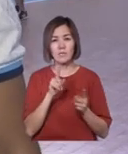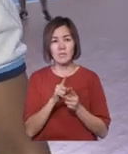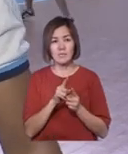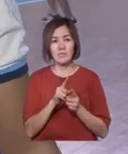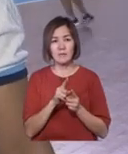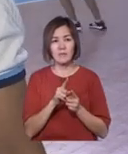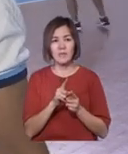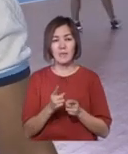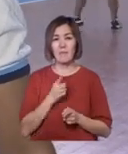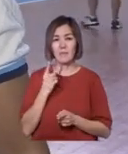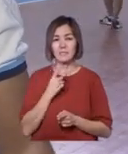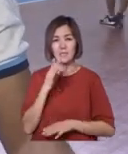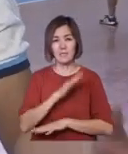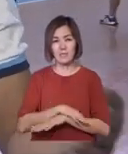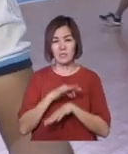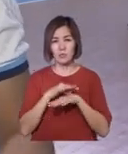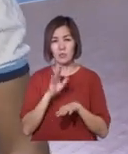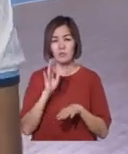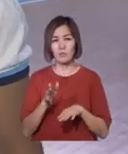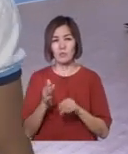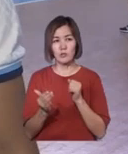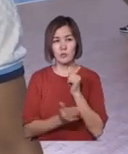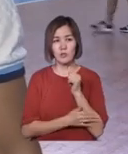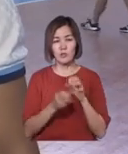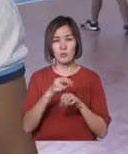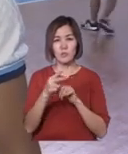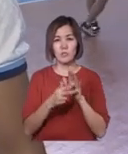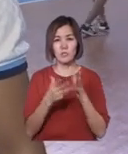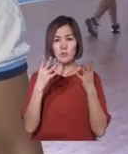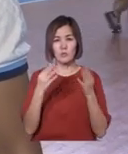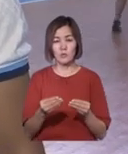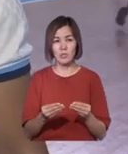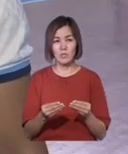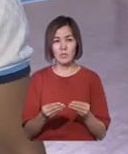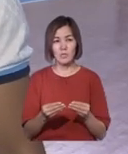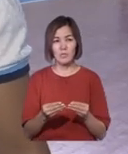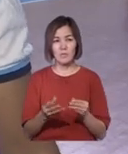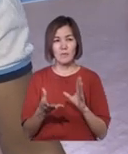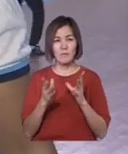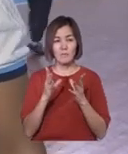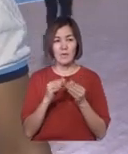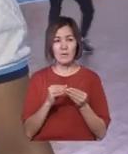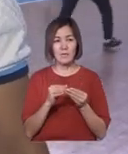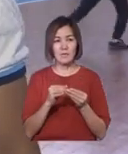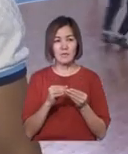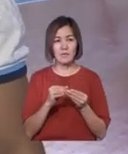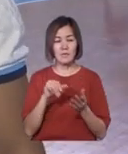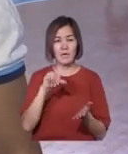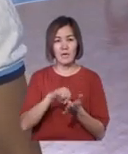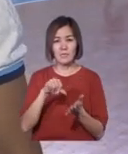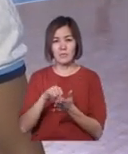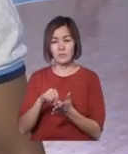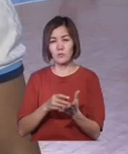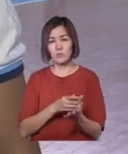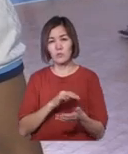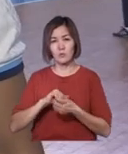бірге мастер-класс болады. Кейін соңғысы 18-ші күні барлық палуандар жанағы жүлде үшін, бас жүлде